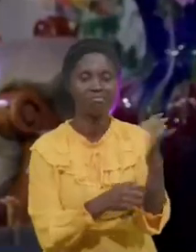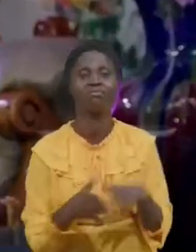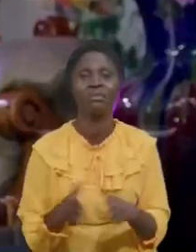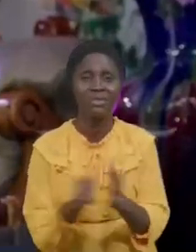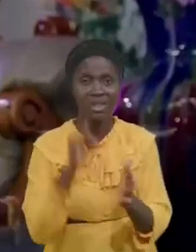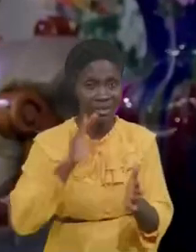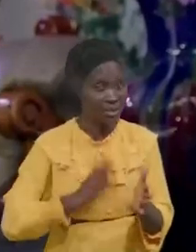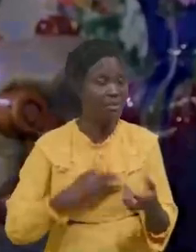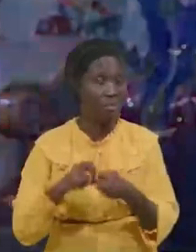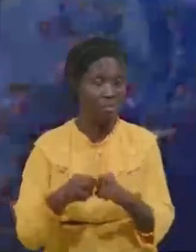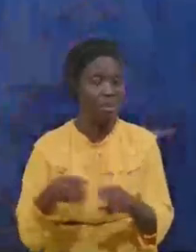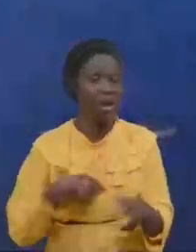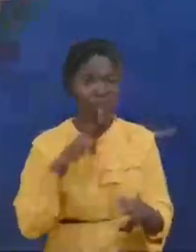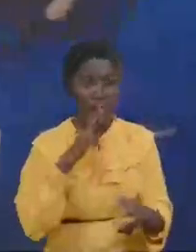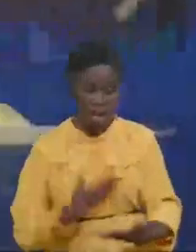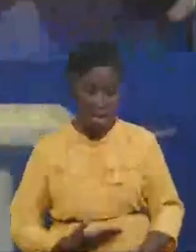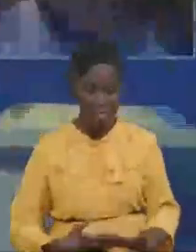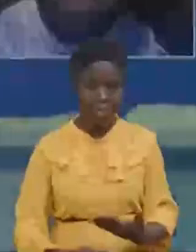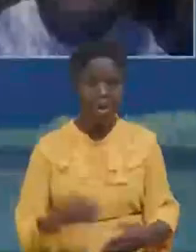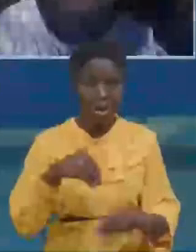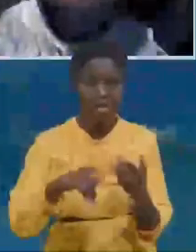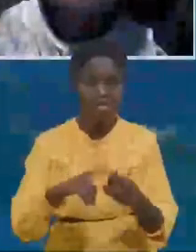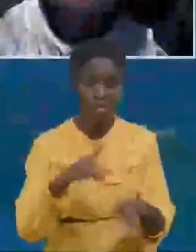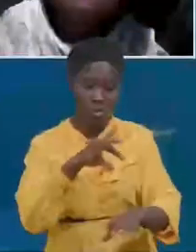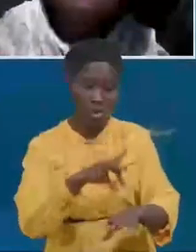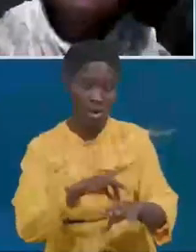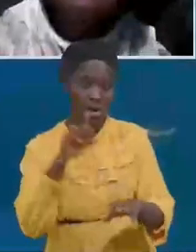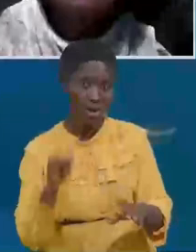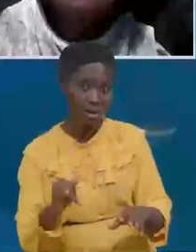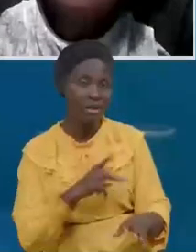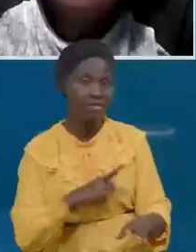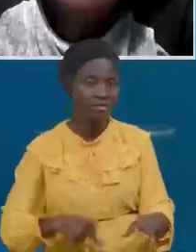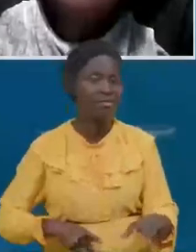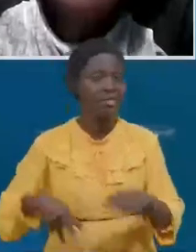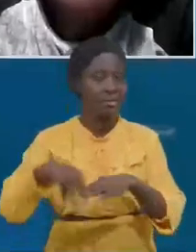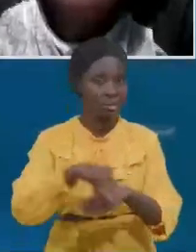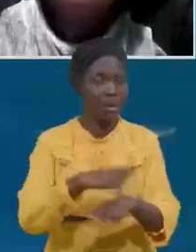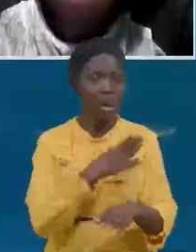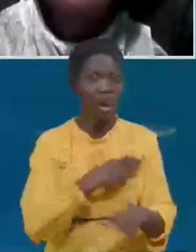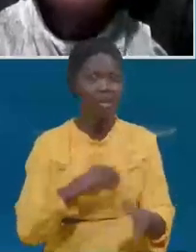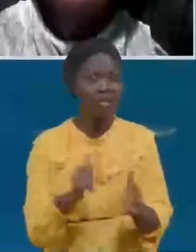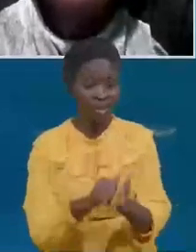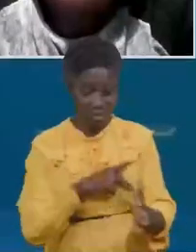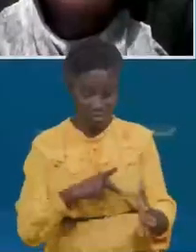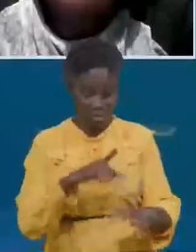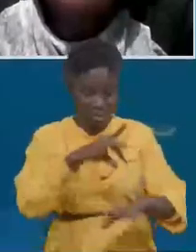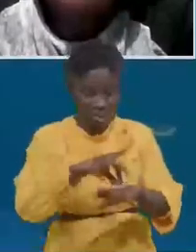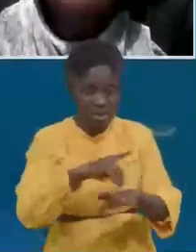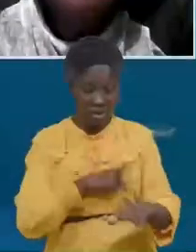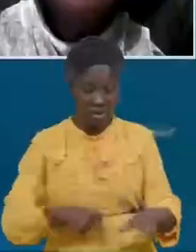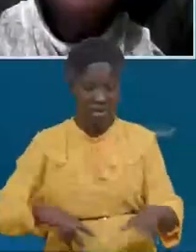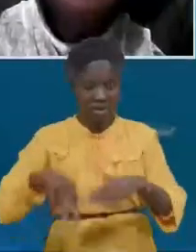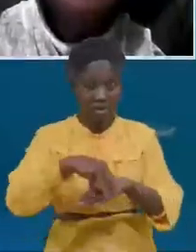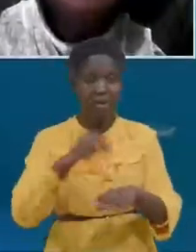sommes nés dans un royaume terrestre et ce royaume terrestre est corrompu. C'est